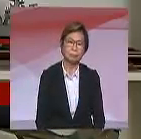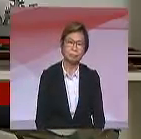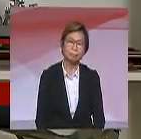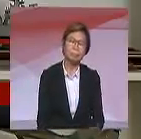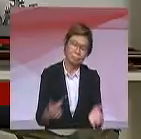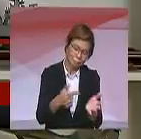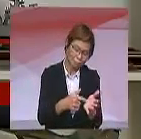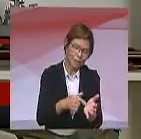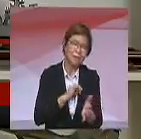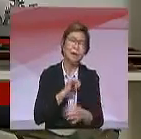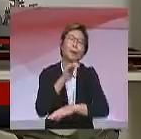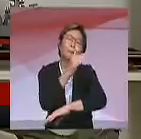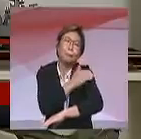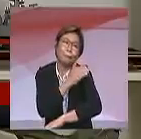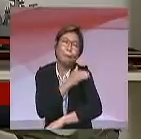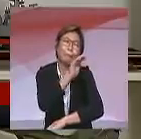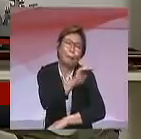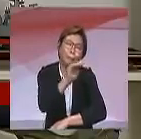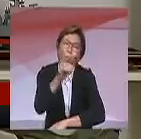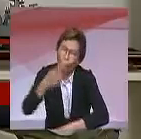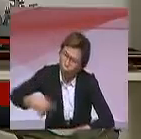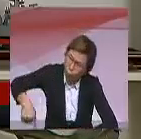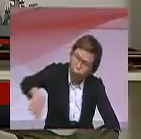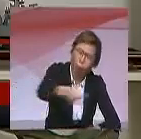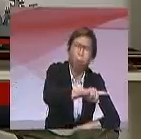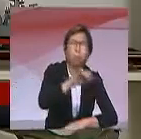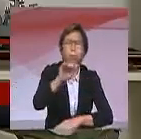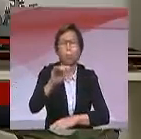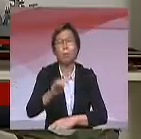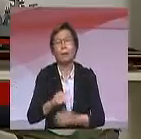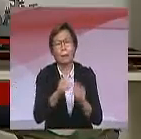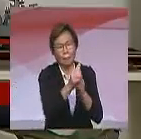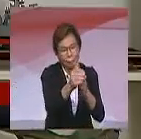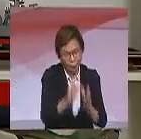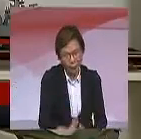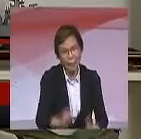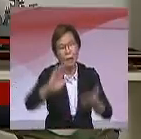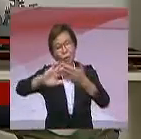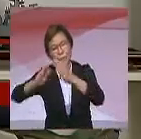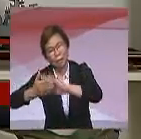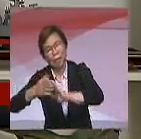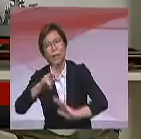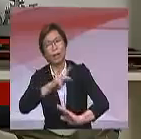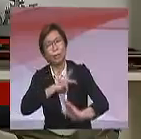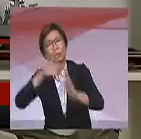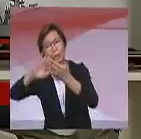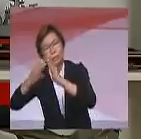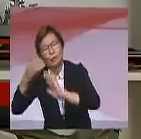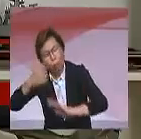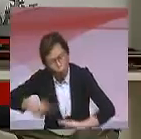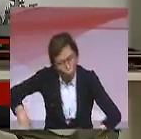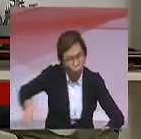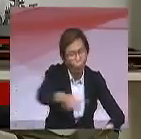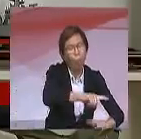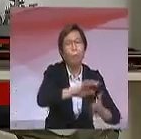Sekali lagi saya menyeru kepada orang ramai, pemimpin-pemimpin komuniti dan juga orang ramai